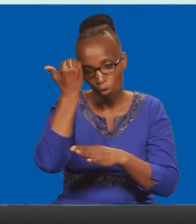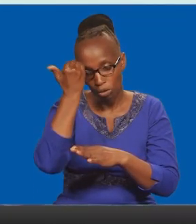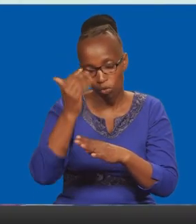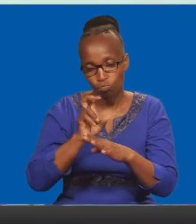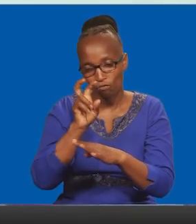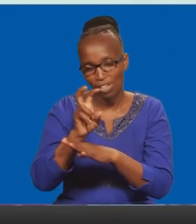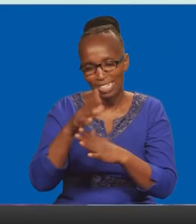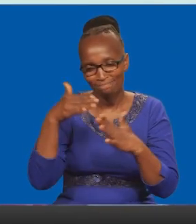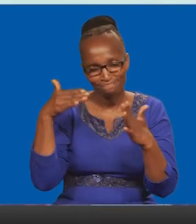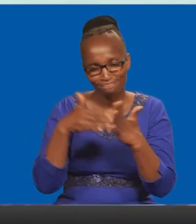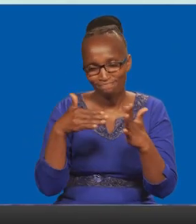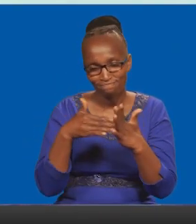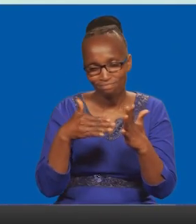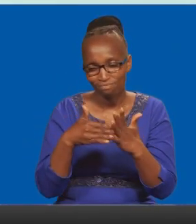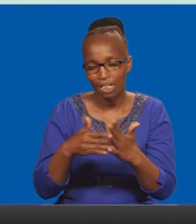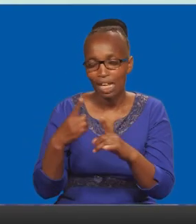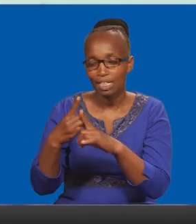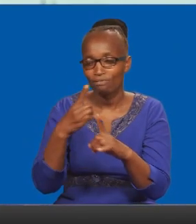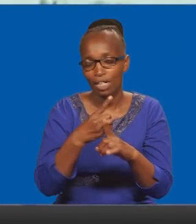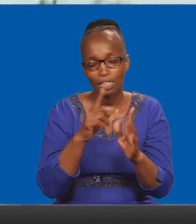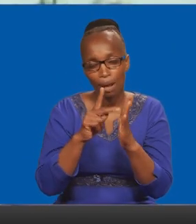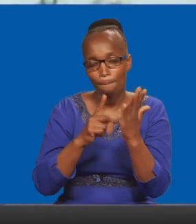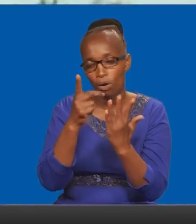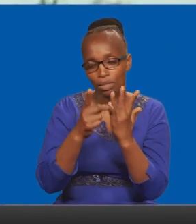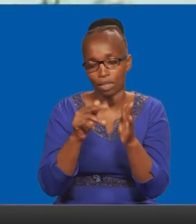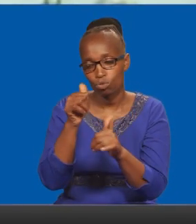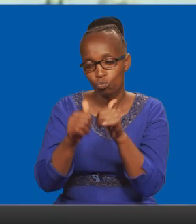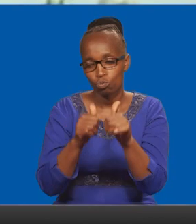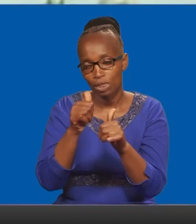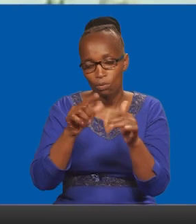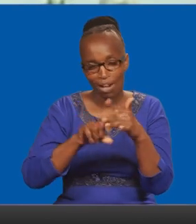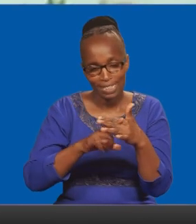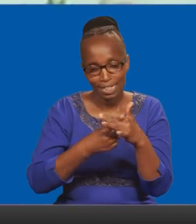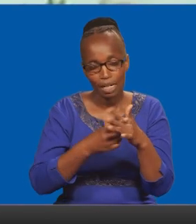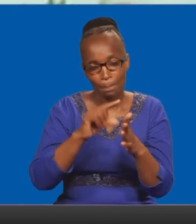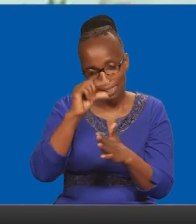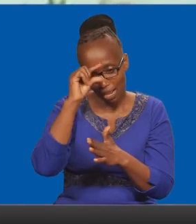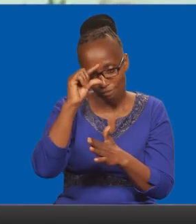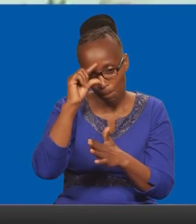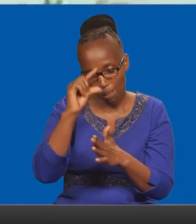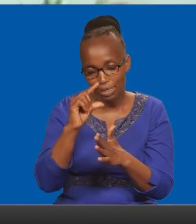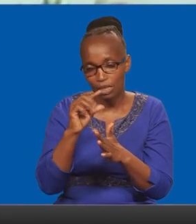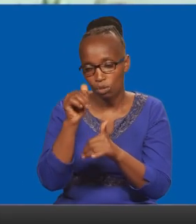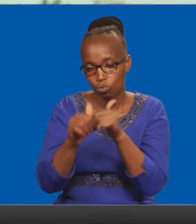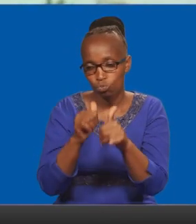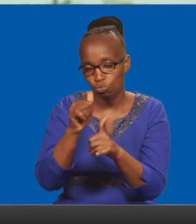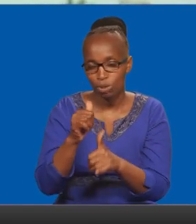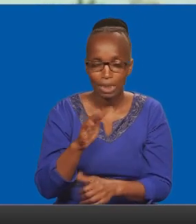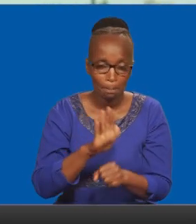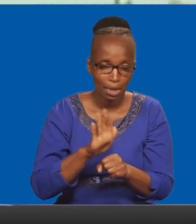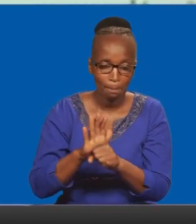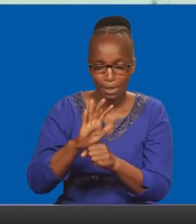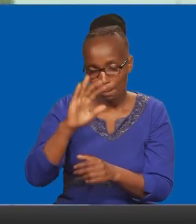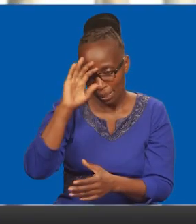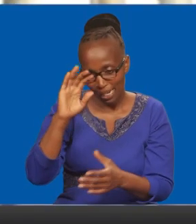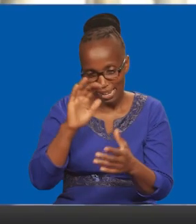Baada ya idara ya mahakama humu nchini kuonekana kuipiga breki baadhi ya miradi iliyoanzishwa na serikali kwa kile